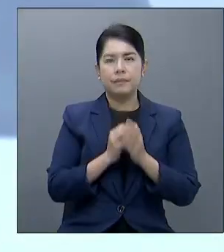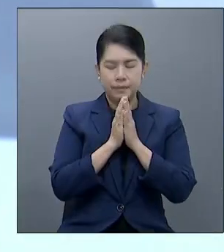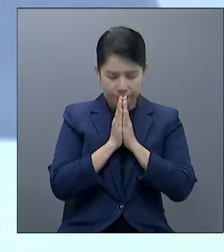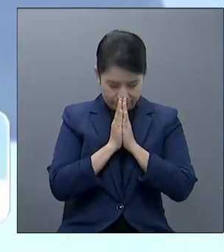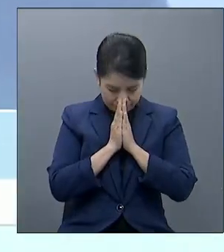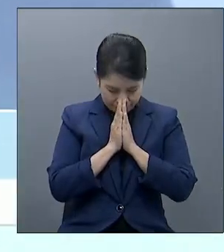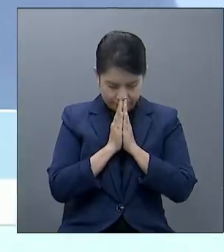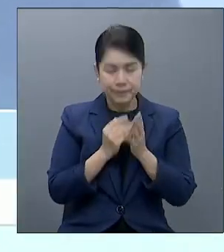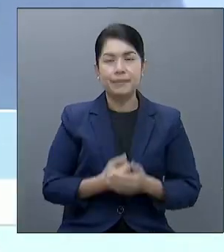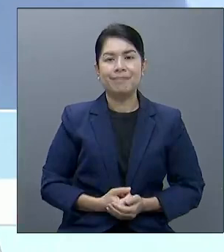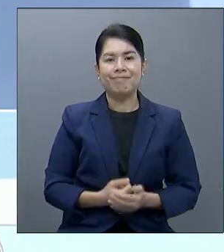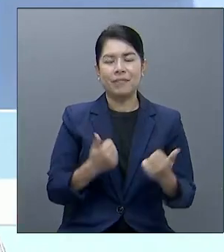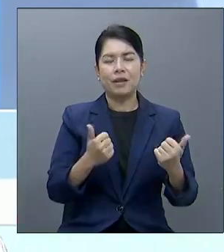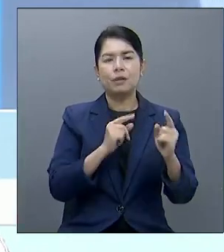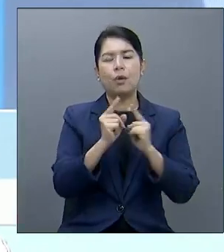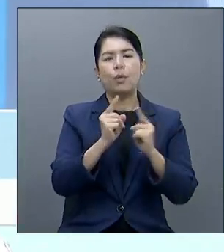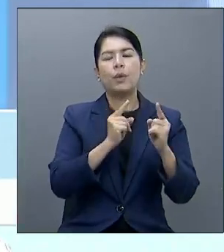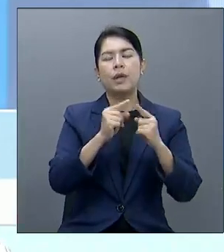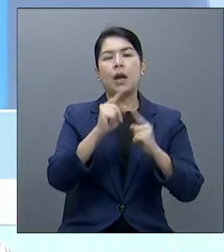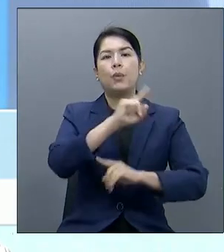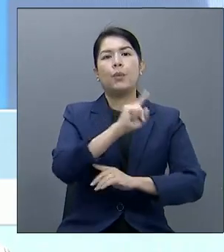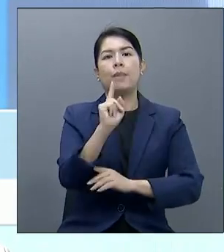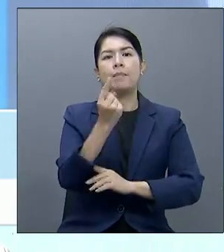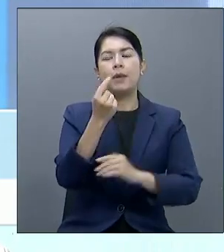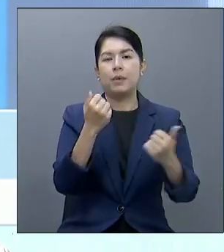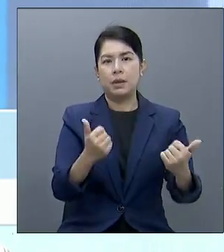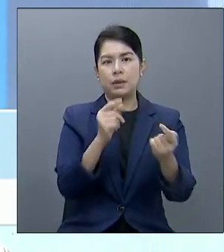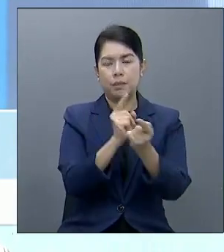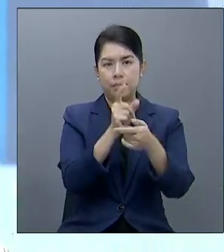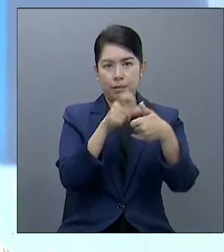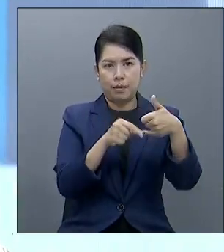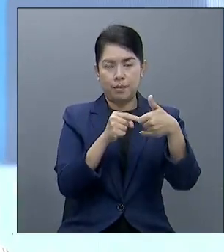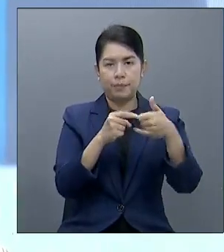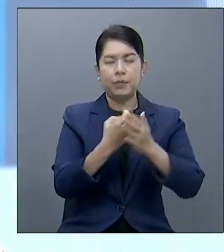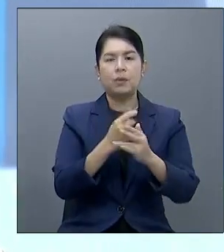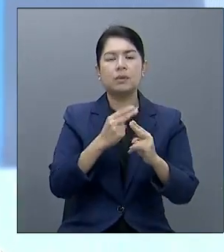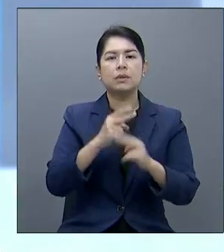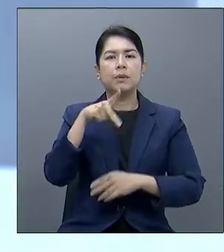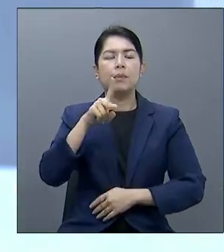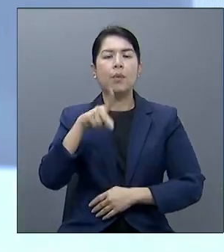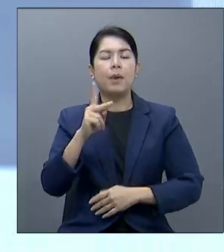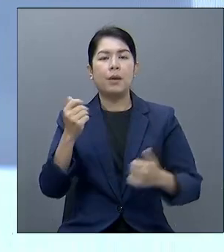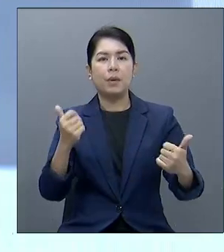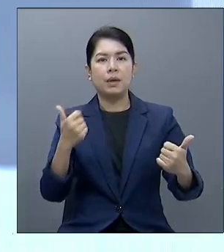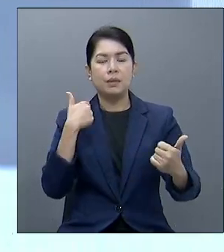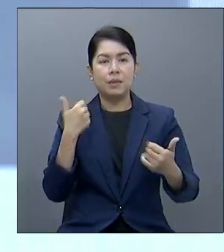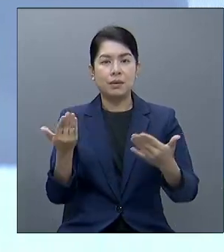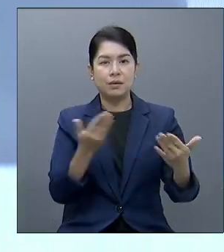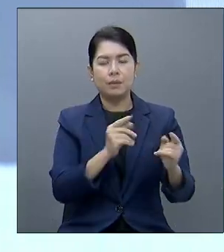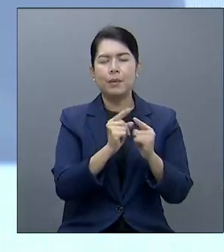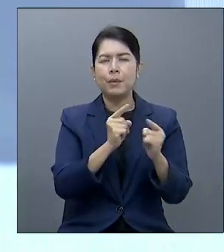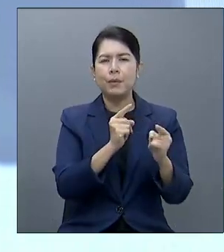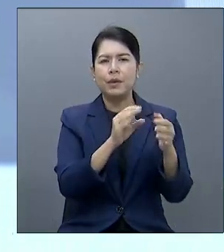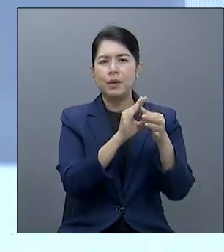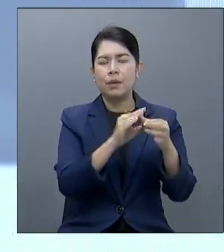สวัสดีค่ะคุณผู้ชมคะคุยกันวันใหม่เช้านี้พบกันเช่นเคยกับปูเป้ภัคคนันท์ค่ะวันนี้จะชวนคุณผู้ชมมาร่วมพูดคุยกันในถึงอี